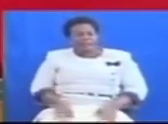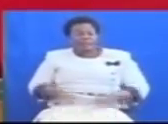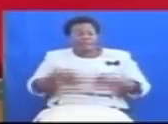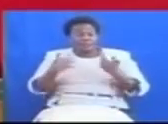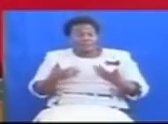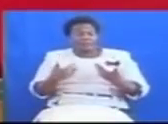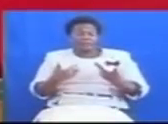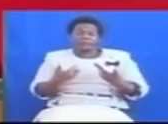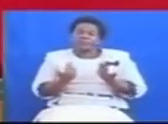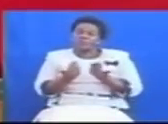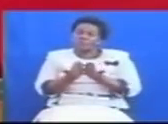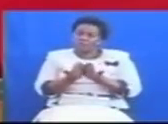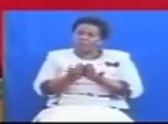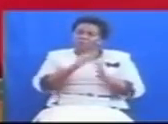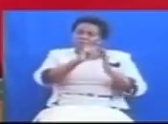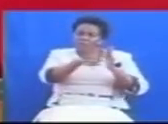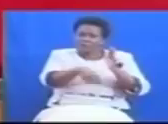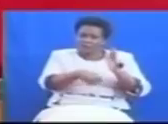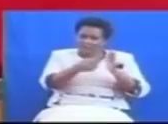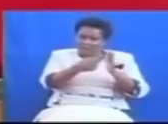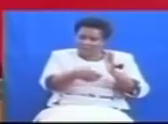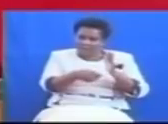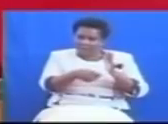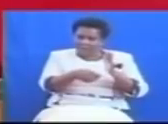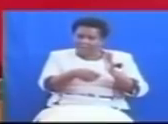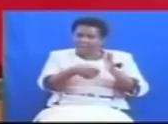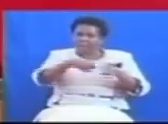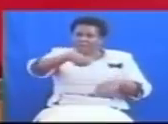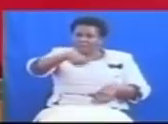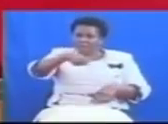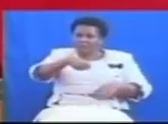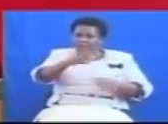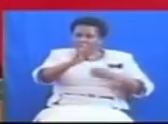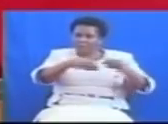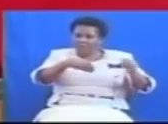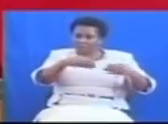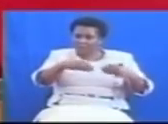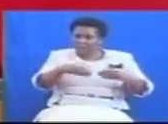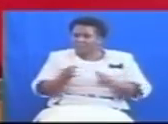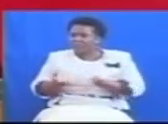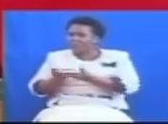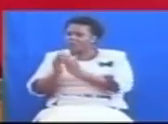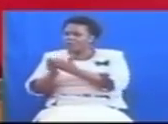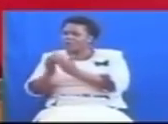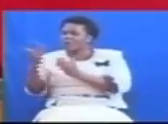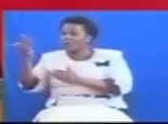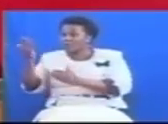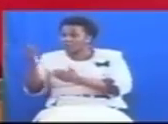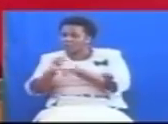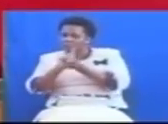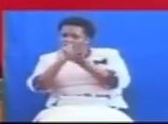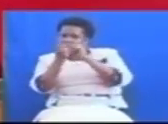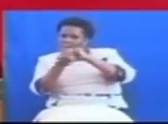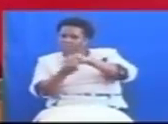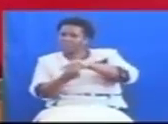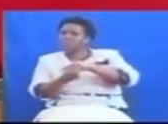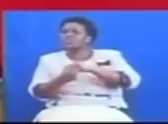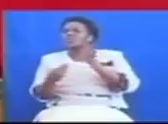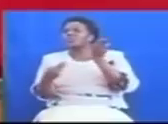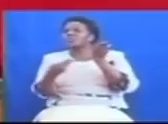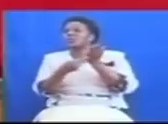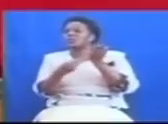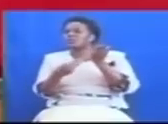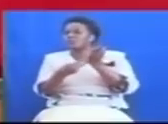mifuko ya plastiki na wadau wengine kujitayarisha kwa kubadili teknolojia na tathmini na kutathmini